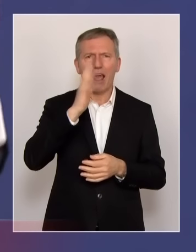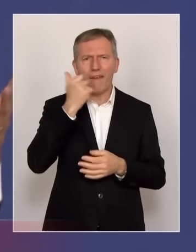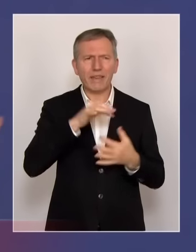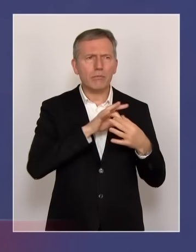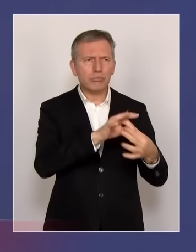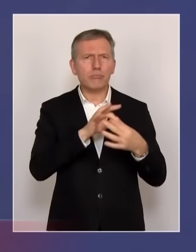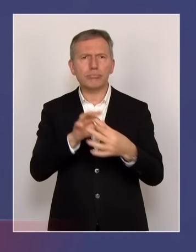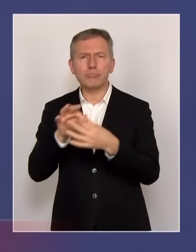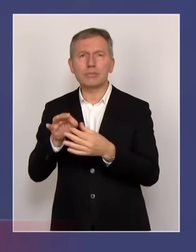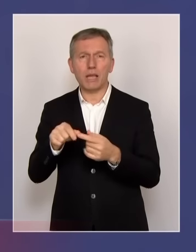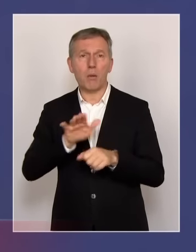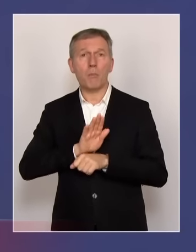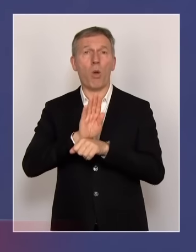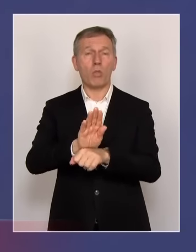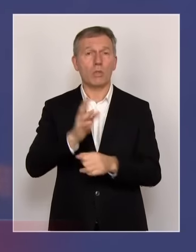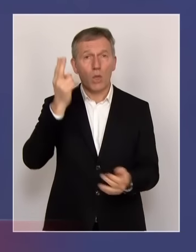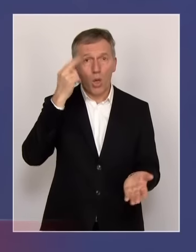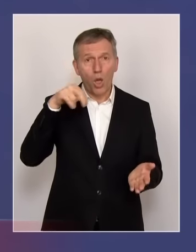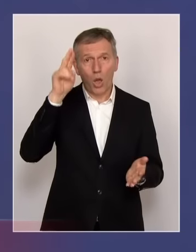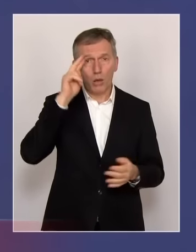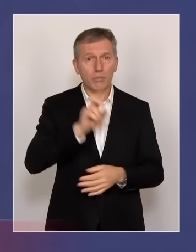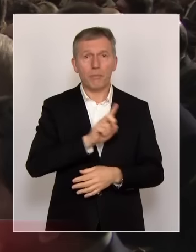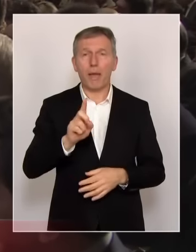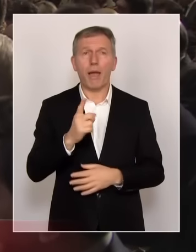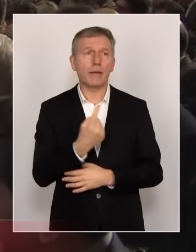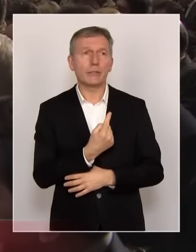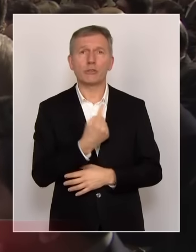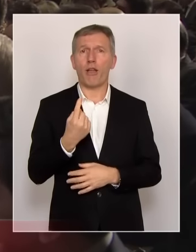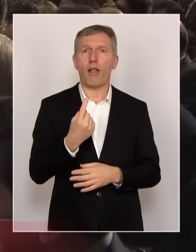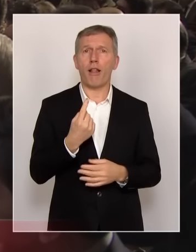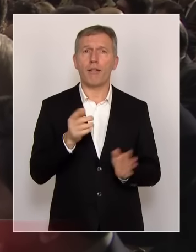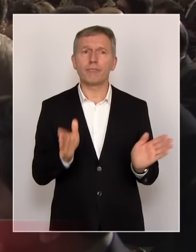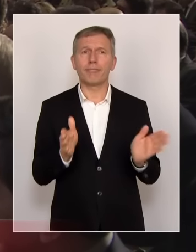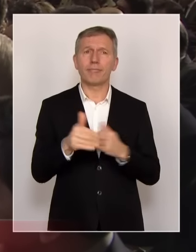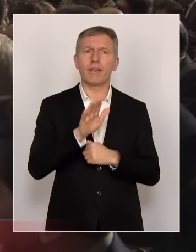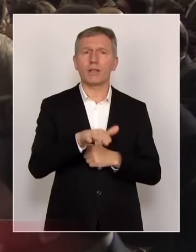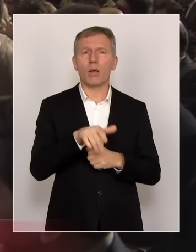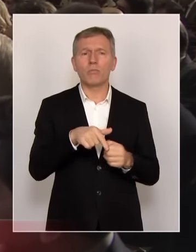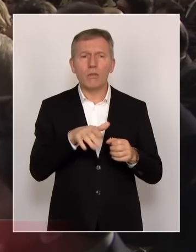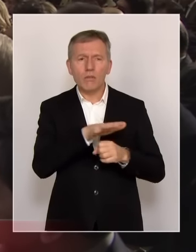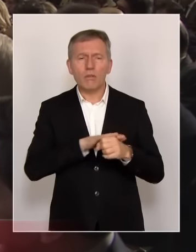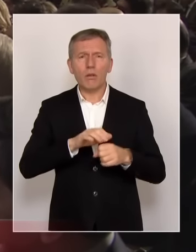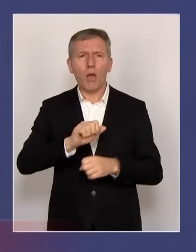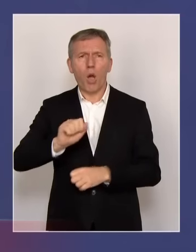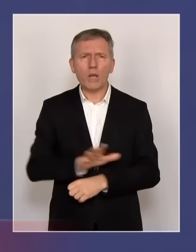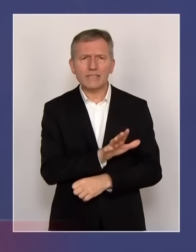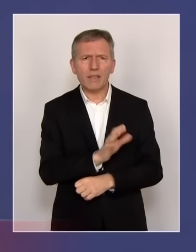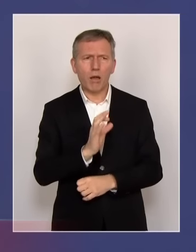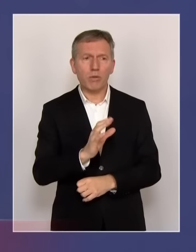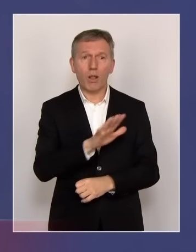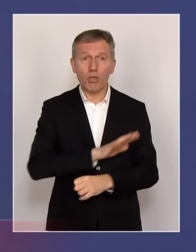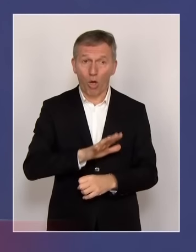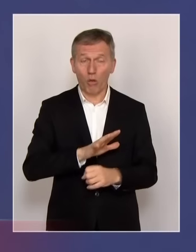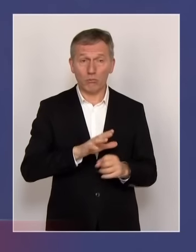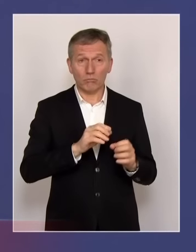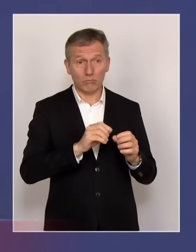c'est montrer que l'Europe n'est pas simplement un bout d'Occident, mais bien un continent